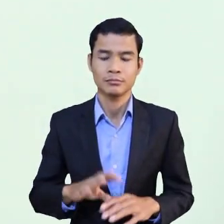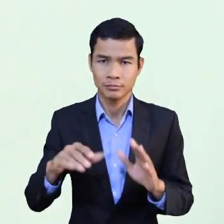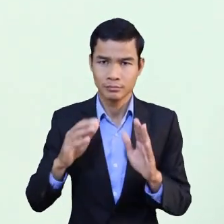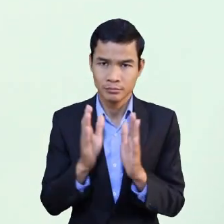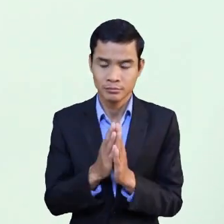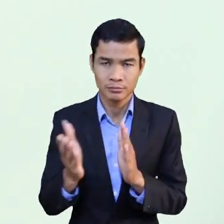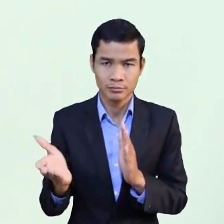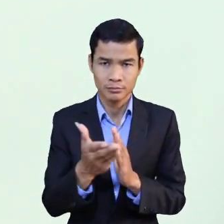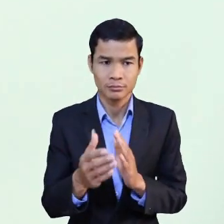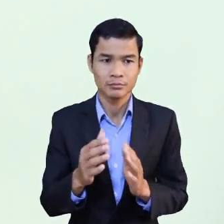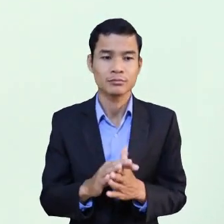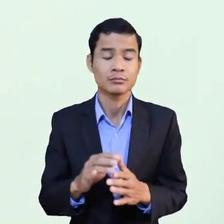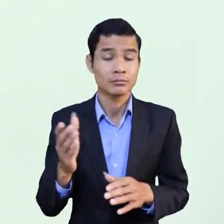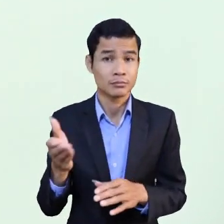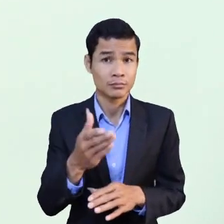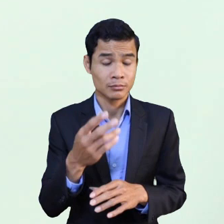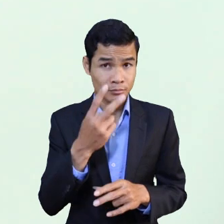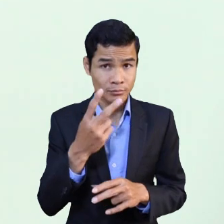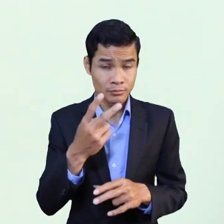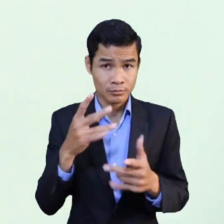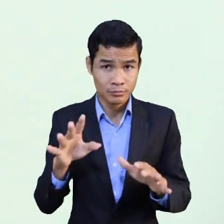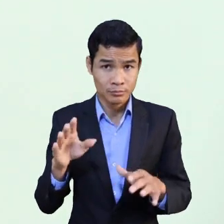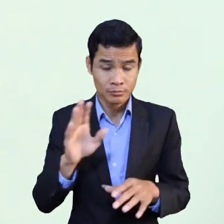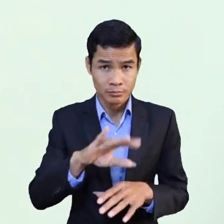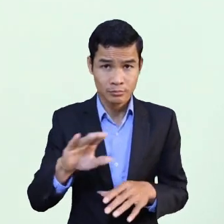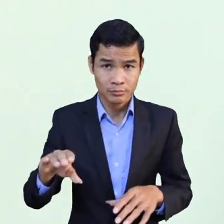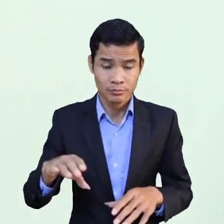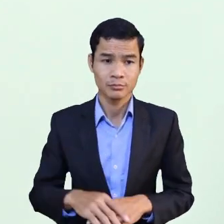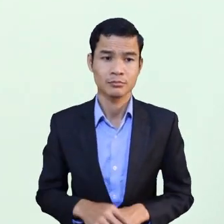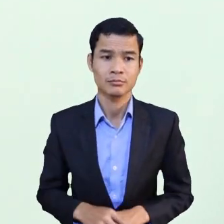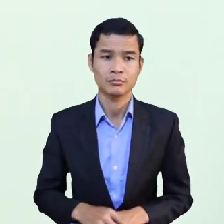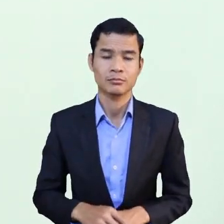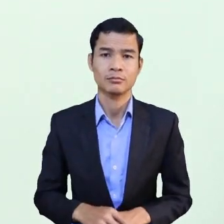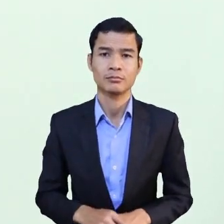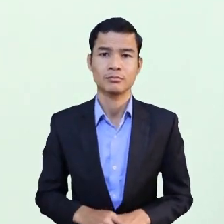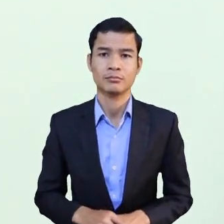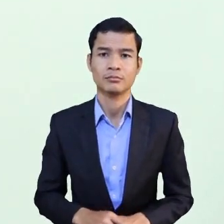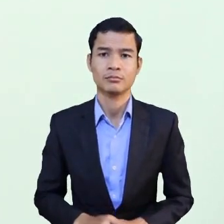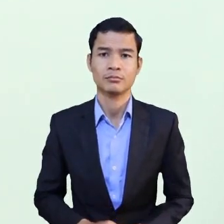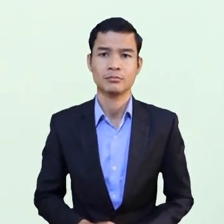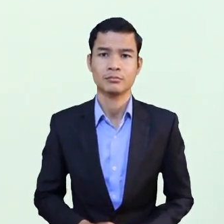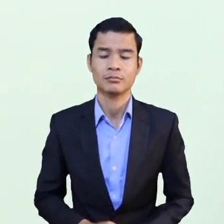អរគុណកូនកូនកូនបានផ្ទៀងផ្ទាត់រួចរាល់ហើយឬនៅកូន